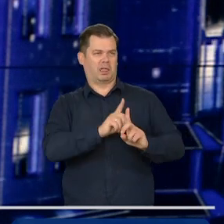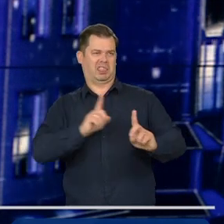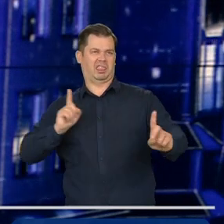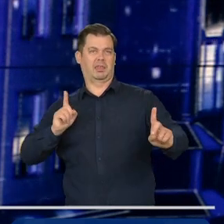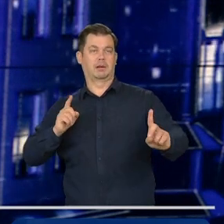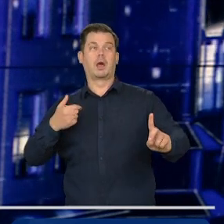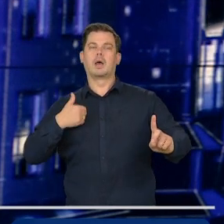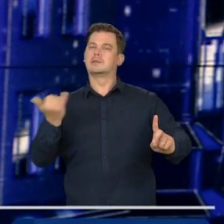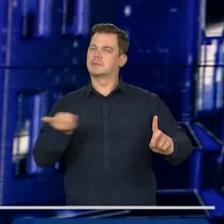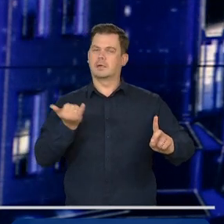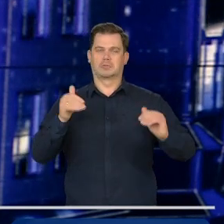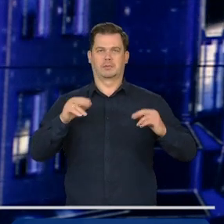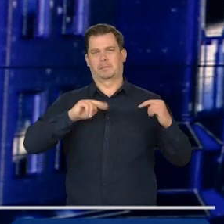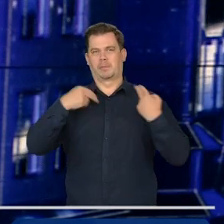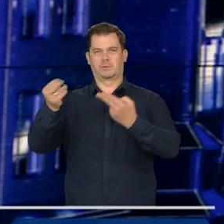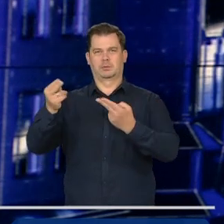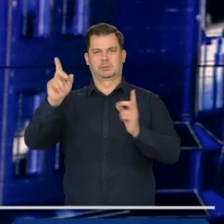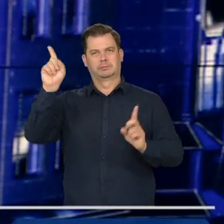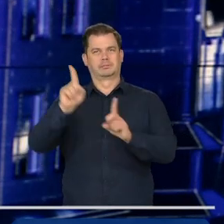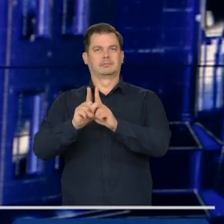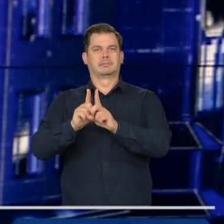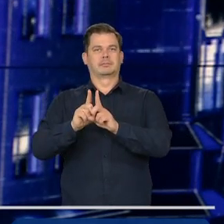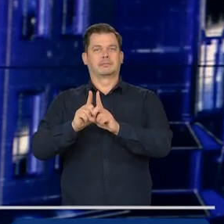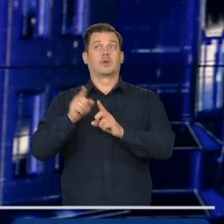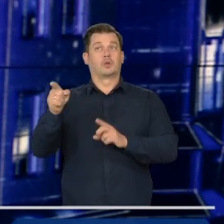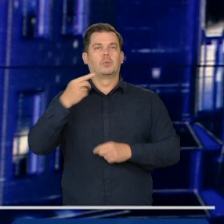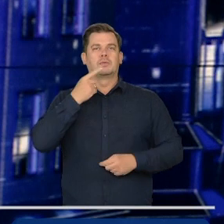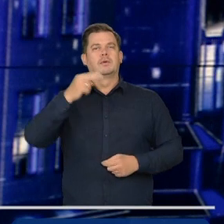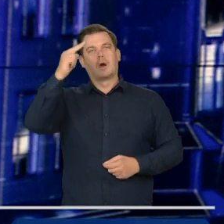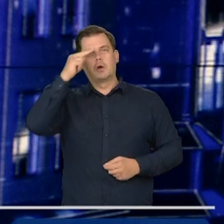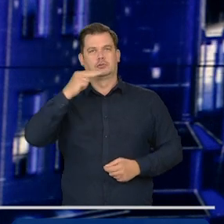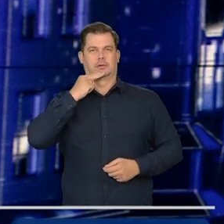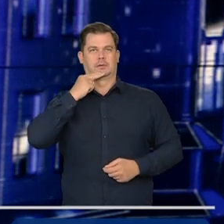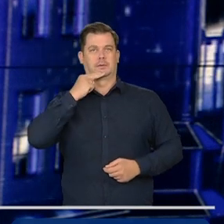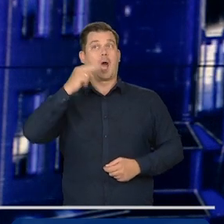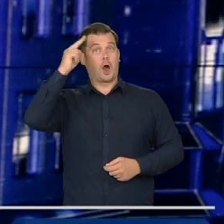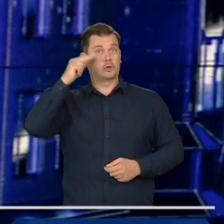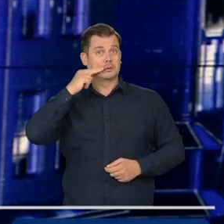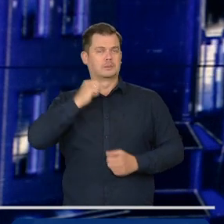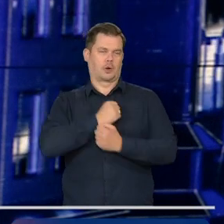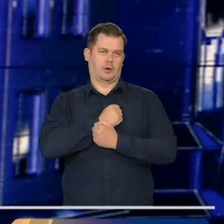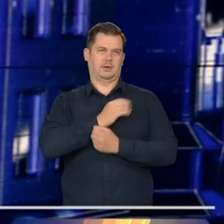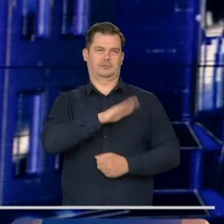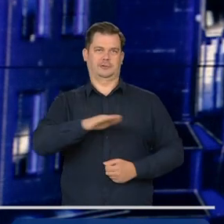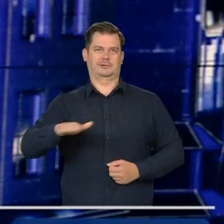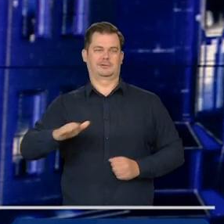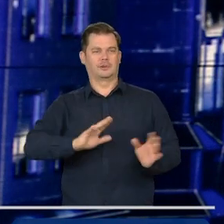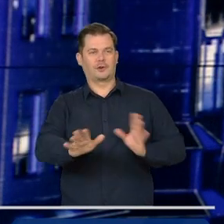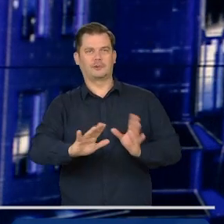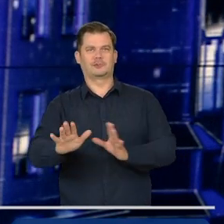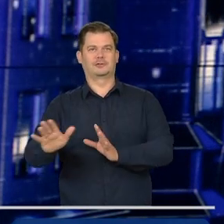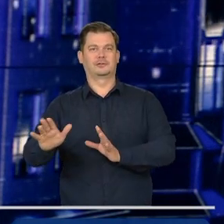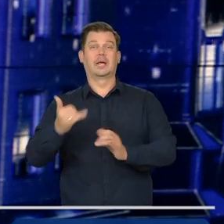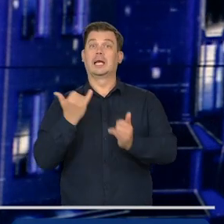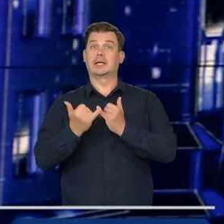masz możliwość powrotu. Nieprzypadkowo do Boga zwracamy się Ojcze, a Ojciec kocha swoje dzieci, troszczy się o nie.